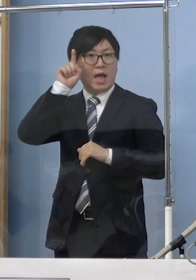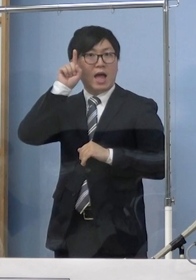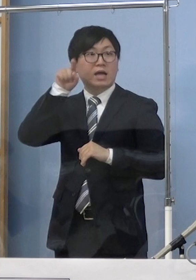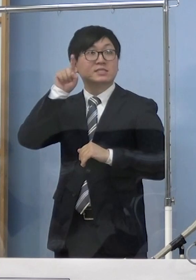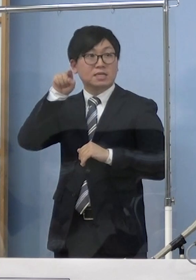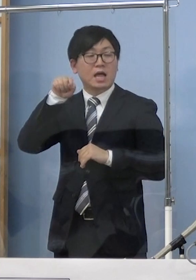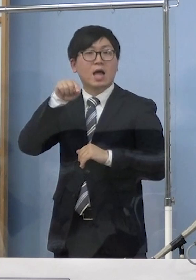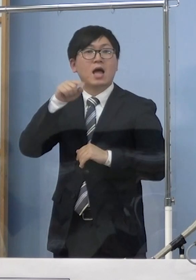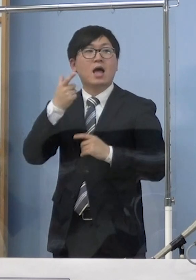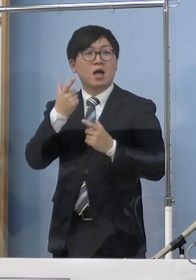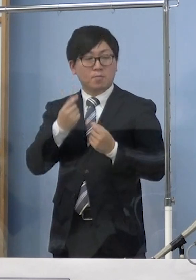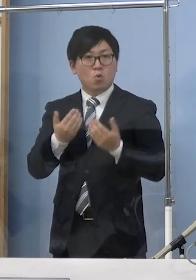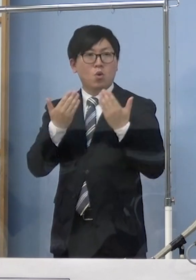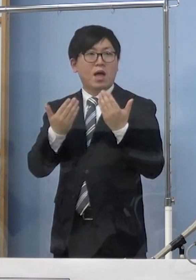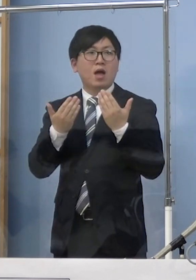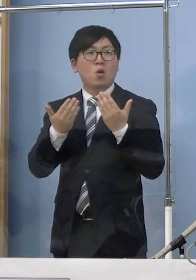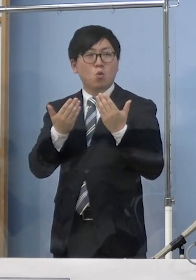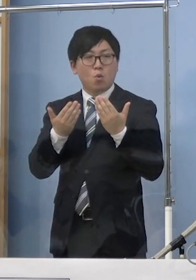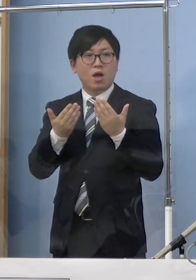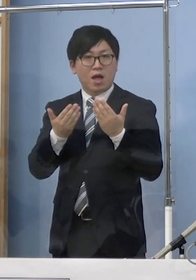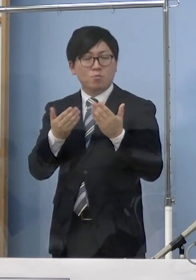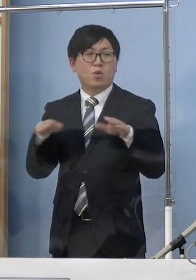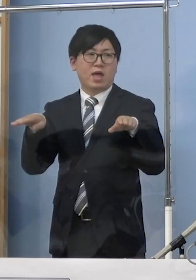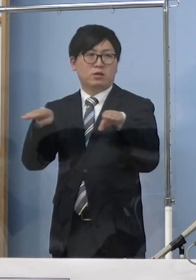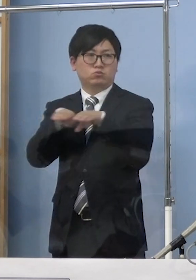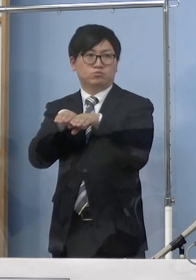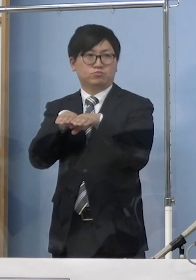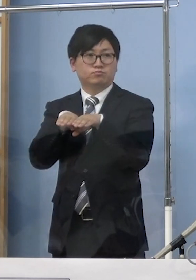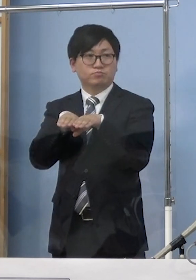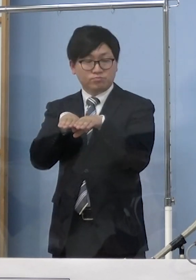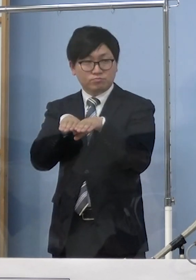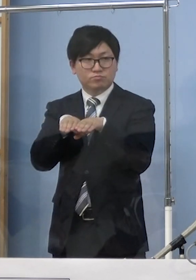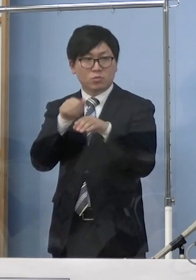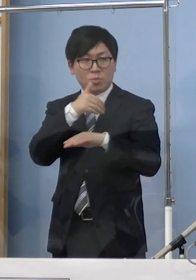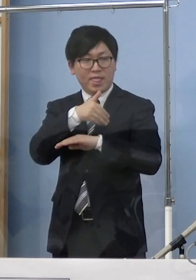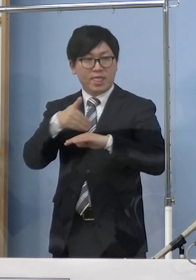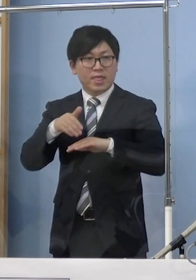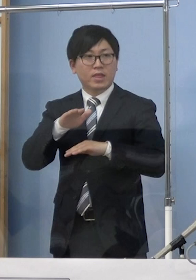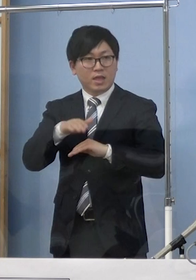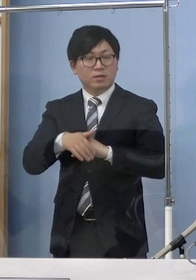については臨時休校の予定となっております。